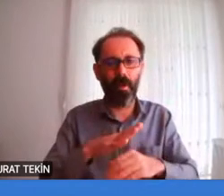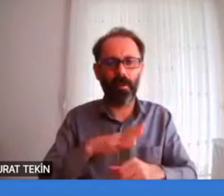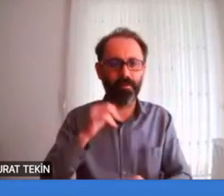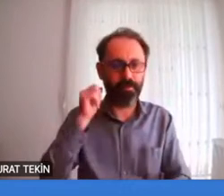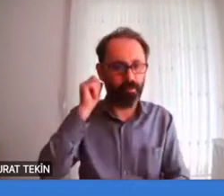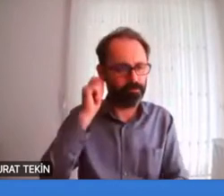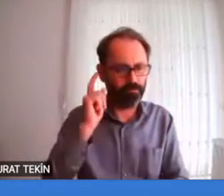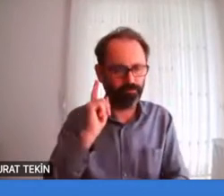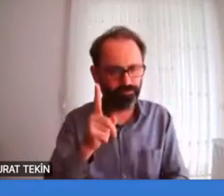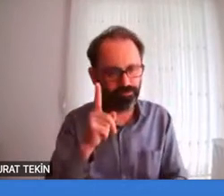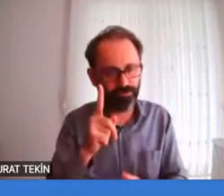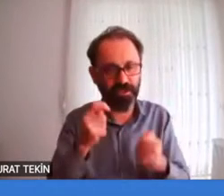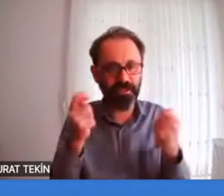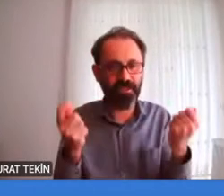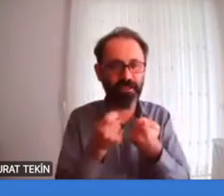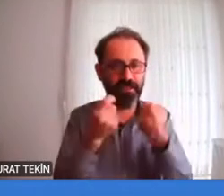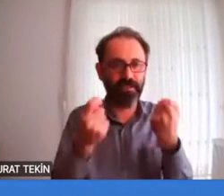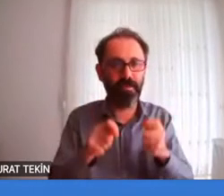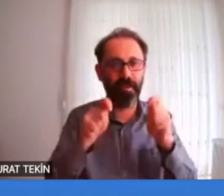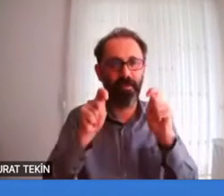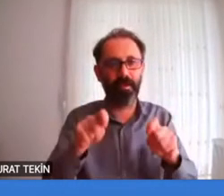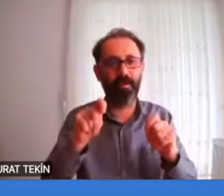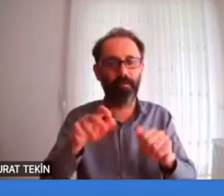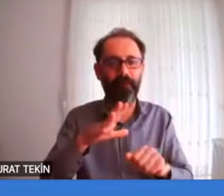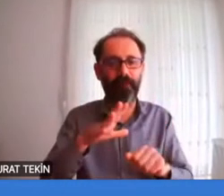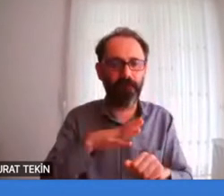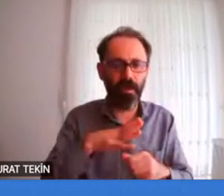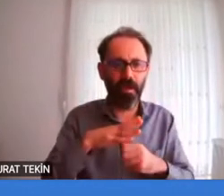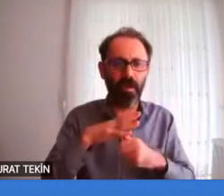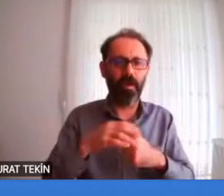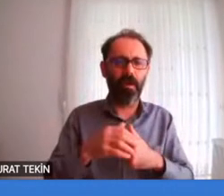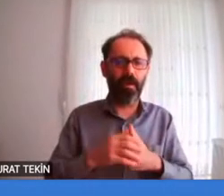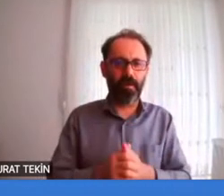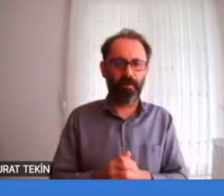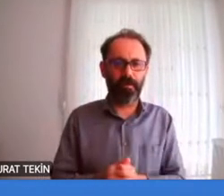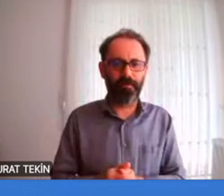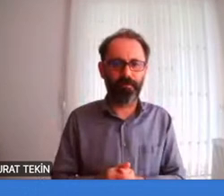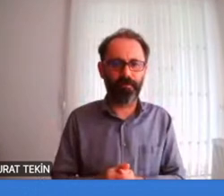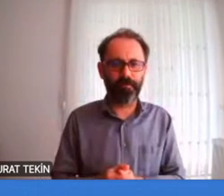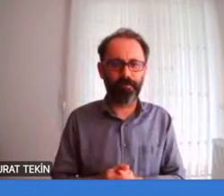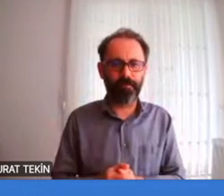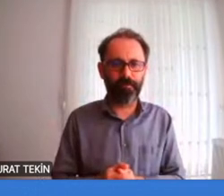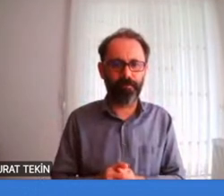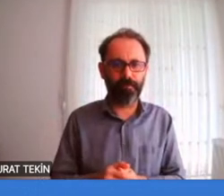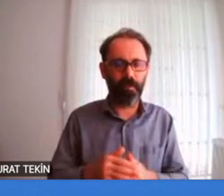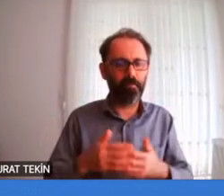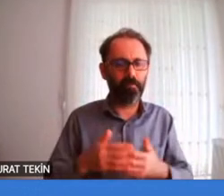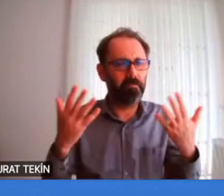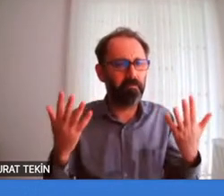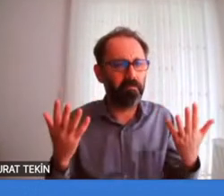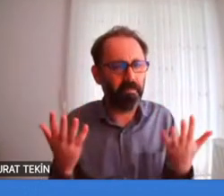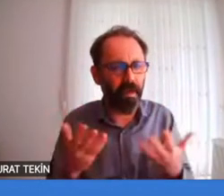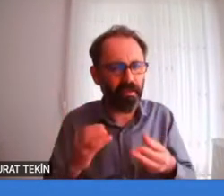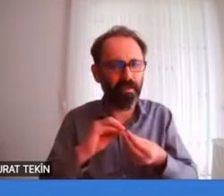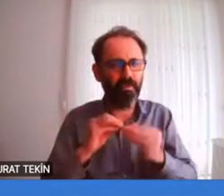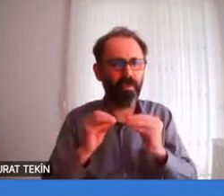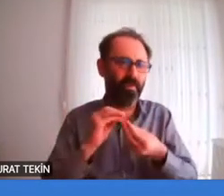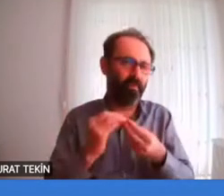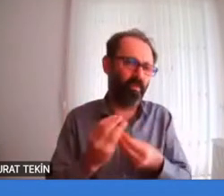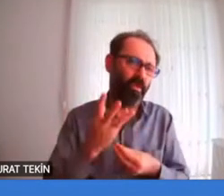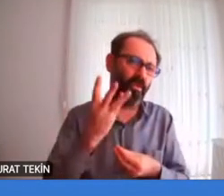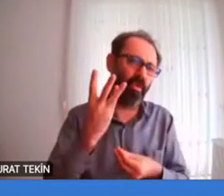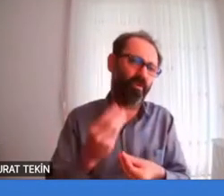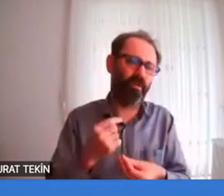için zaten burada olduklarından dolayı motivasyonla zorluk çekmiyoruz. Bazı dış etkenler olursa onda bazen